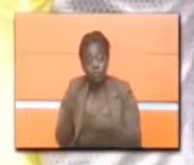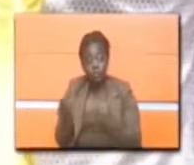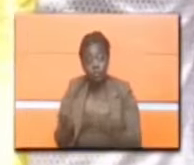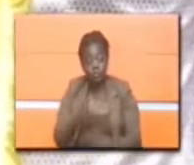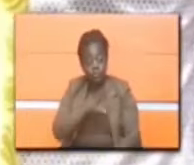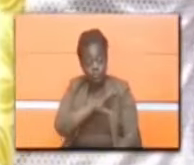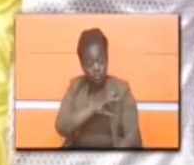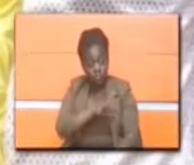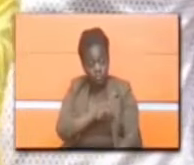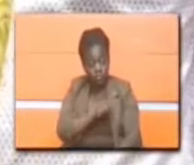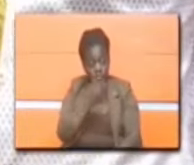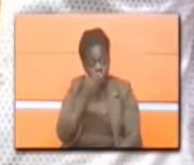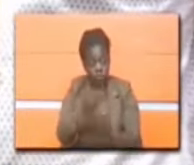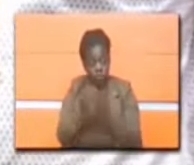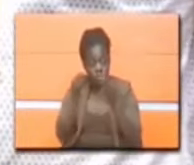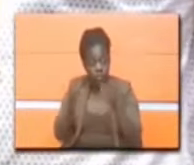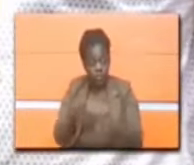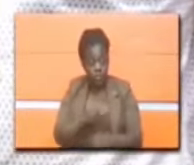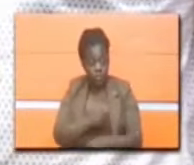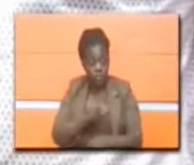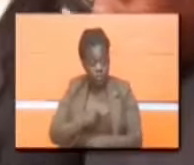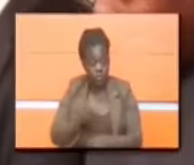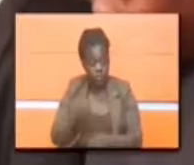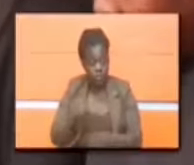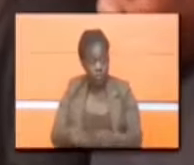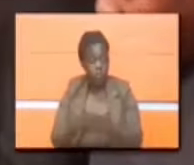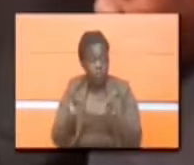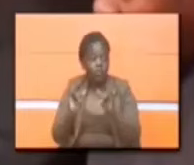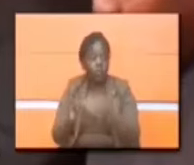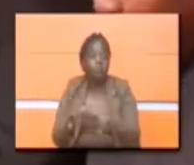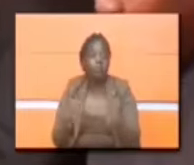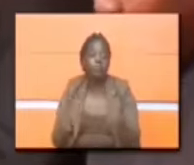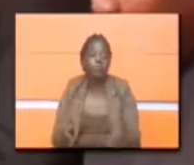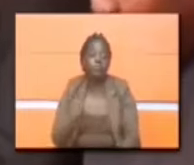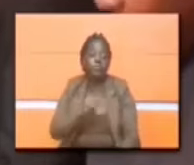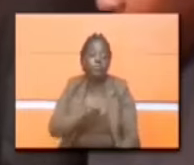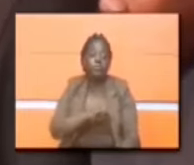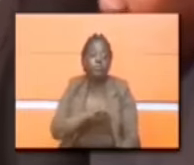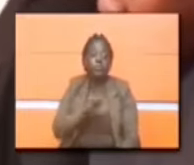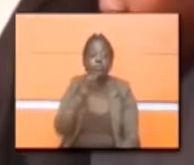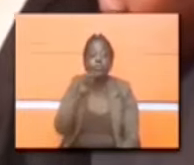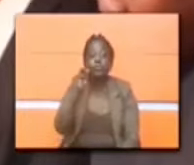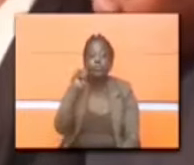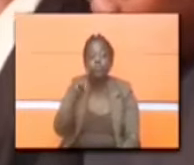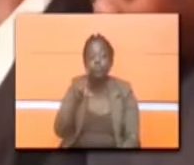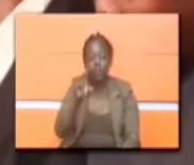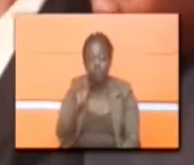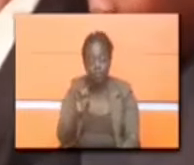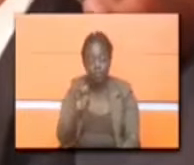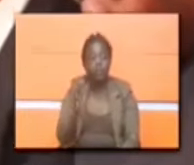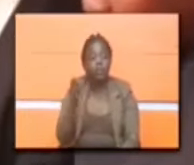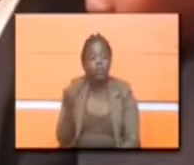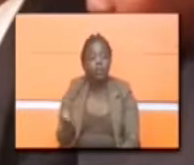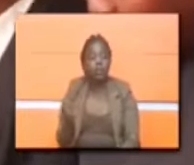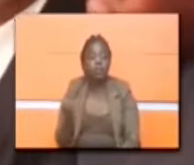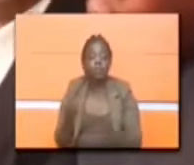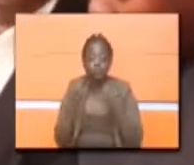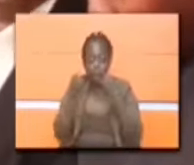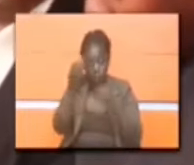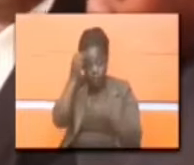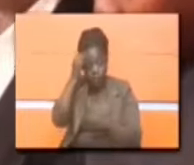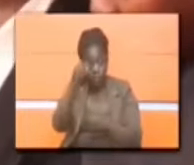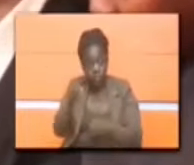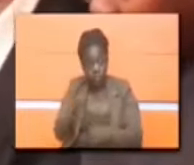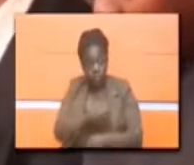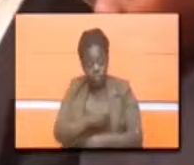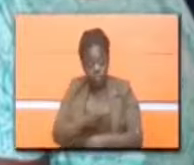mugume, ekirungi ffe bamaama tusigaddewo. Kojja wa Tamale mirundi omulangira Ddiba Bwetunge yatuusiza obubaka bwa